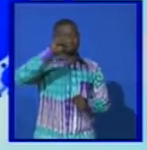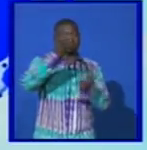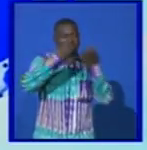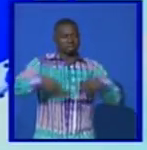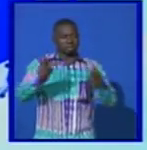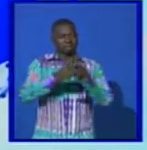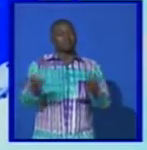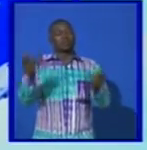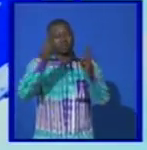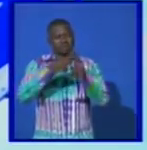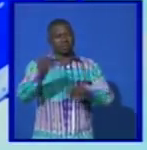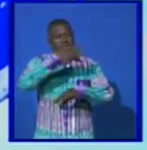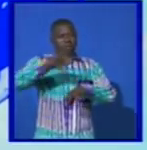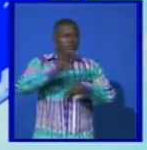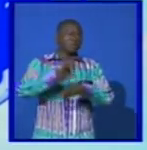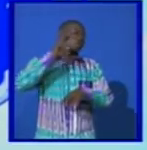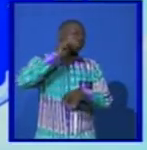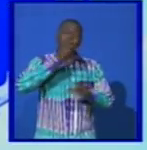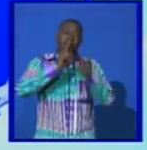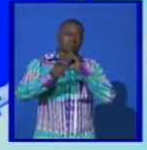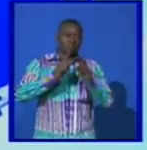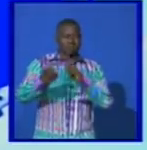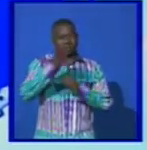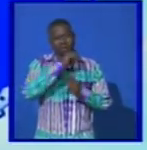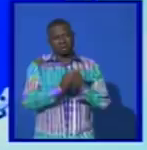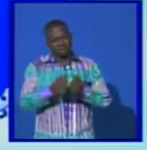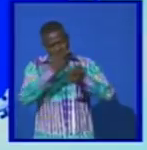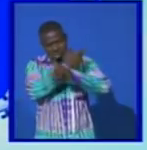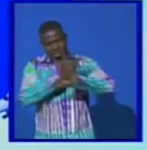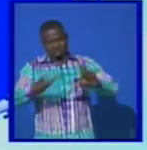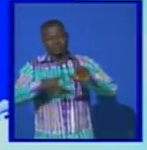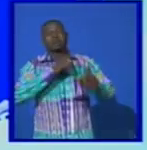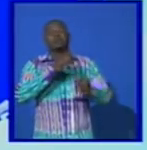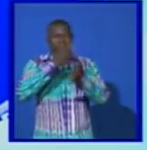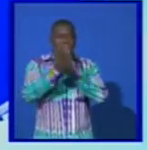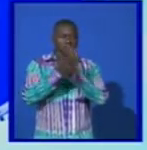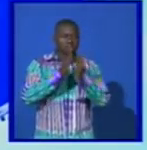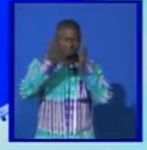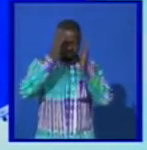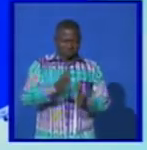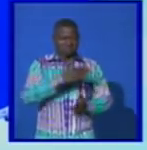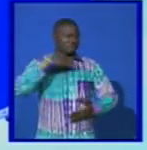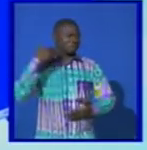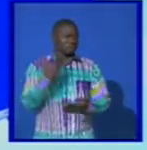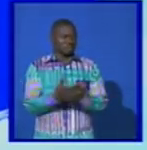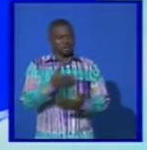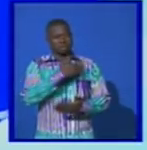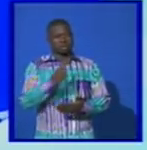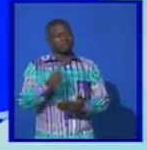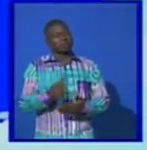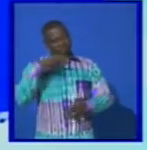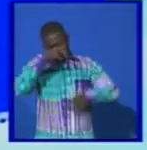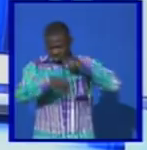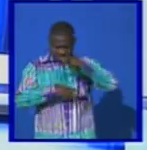des questions relatives à la libre circulation des personnes et des biens. Ils vont aussi examiner le rapport 2018 de la commission de la